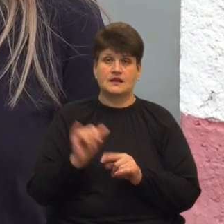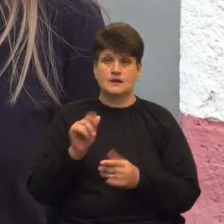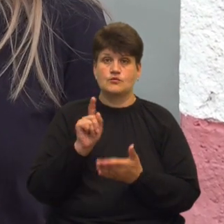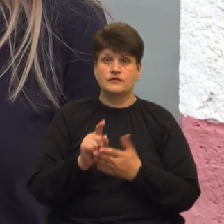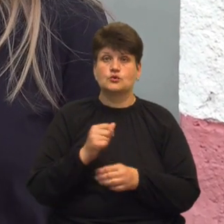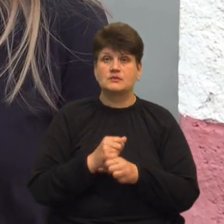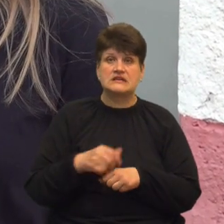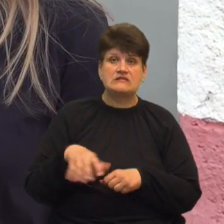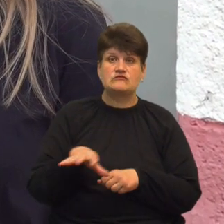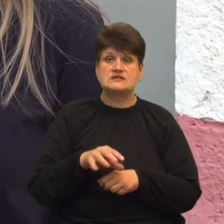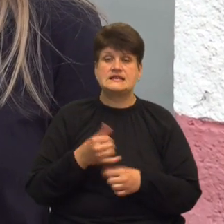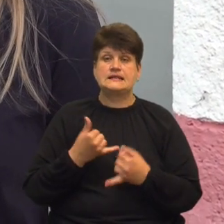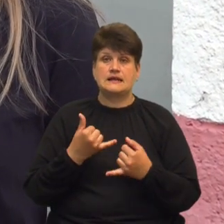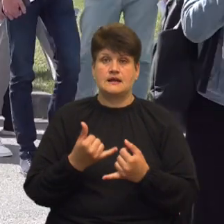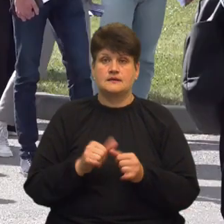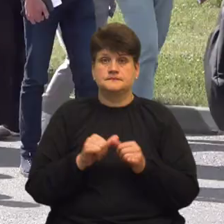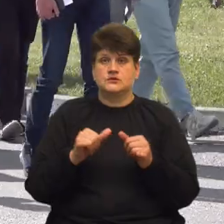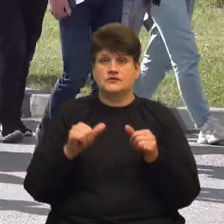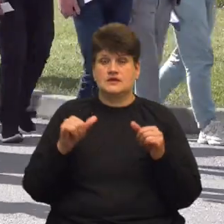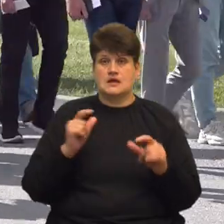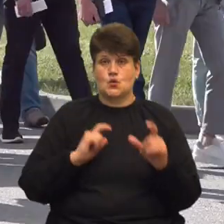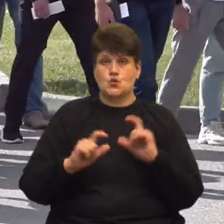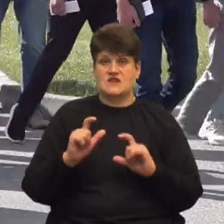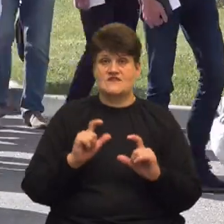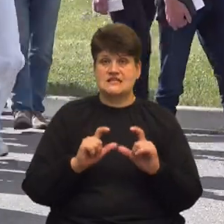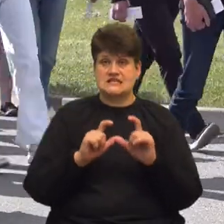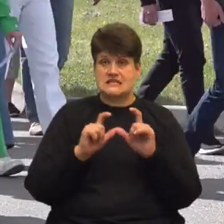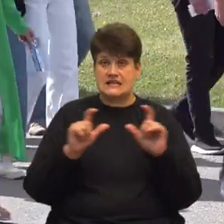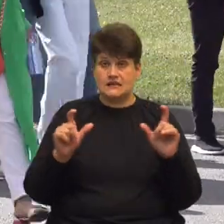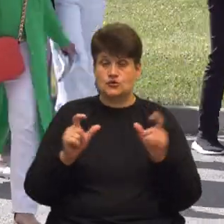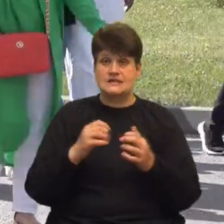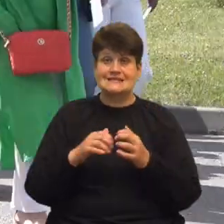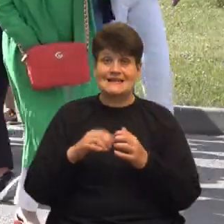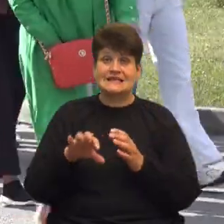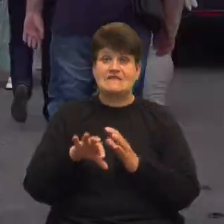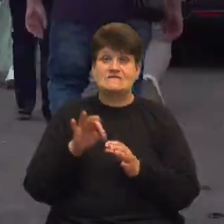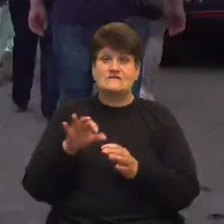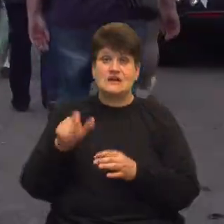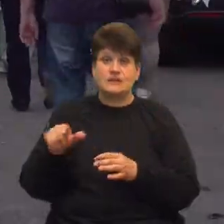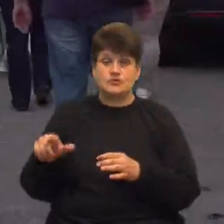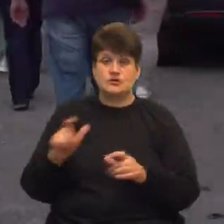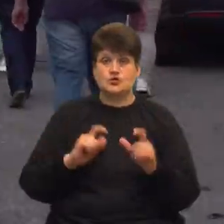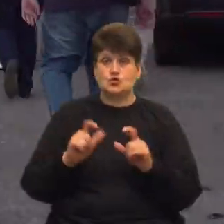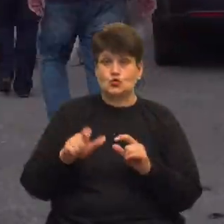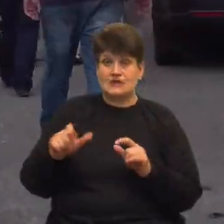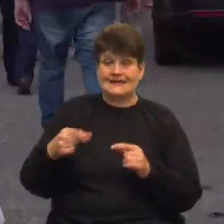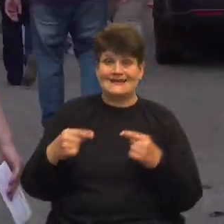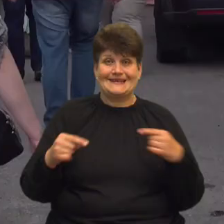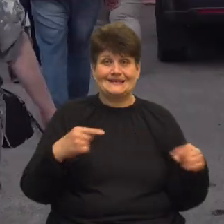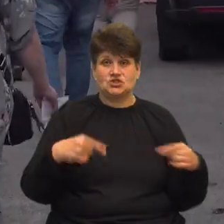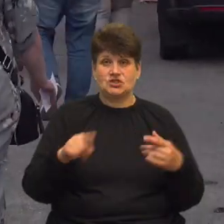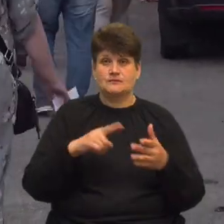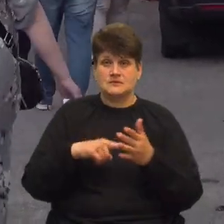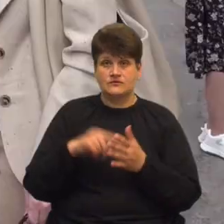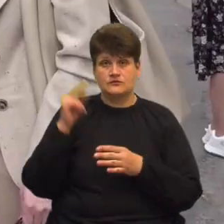все для процвітання університету. Серед виборців і викладачі та студенти з інших міст. Вони працюють і навчаються в